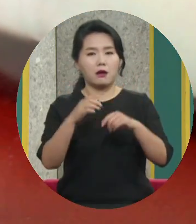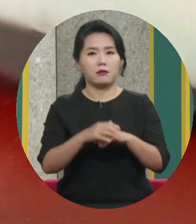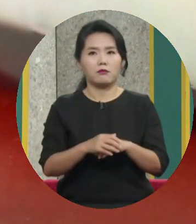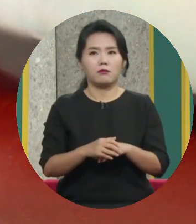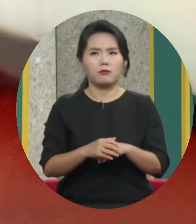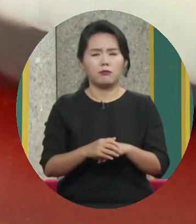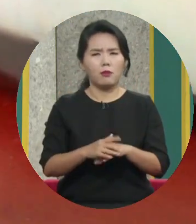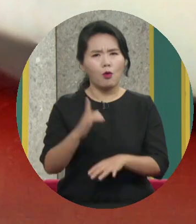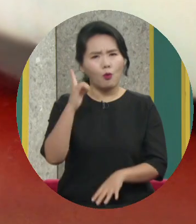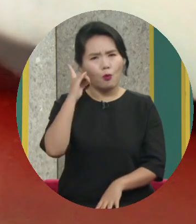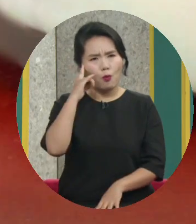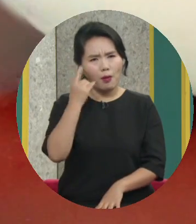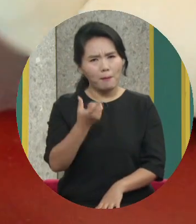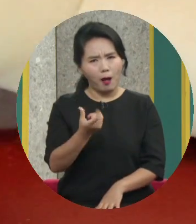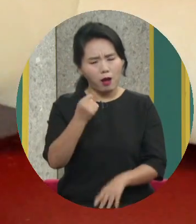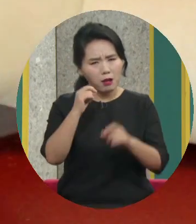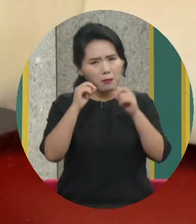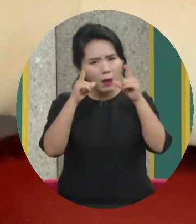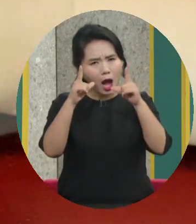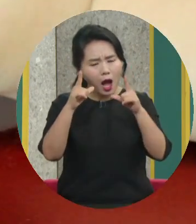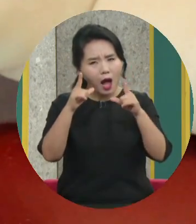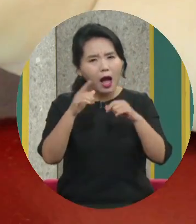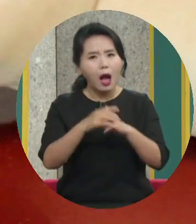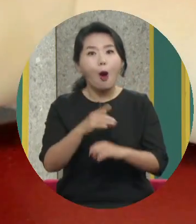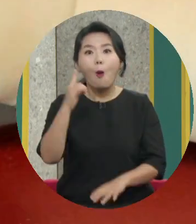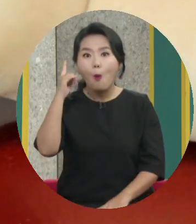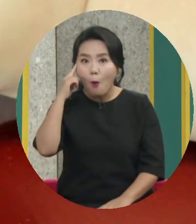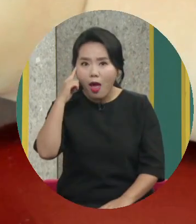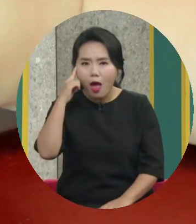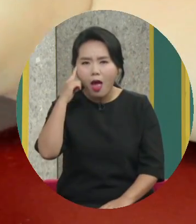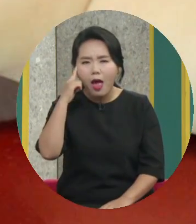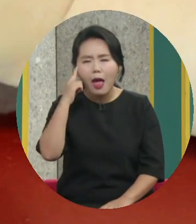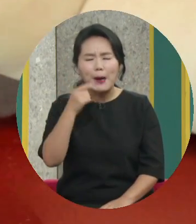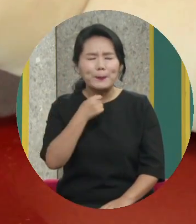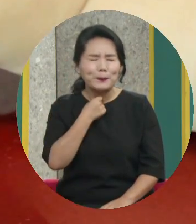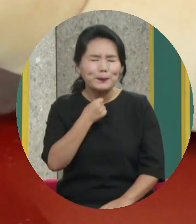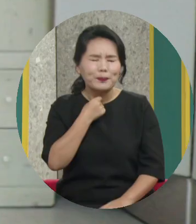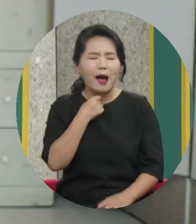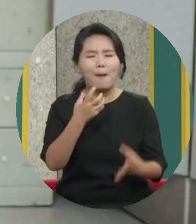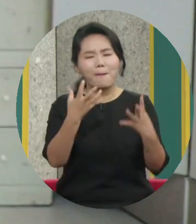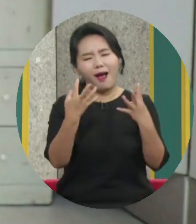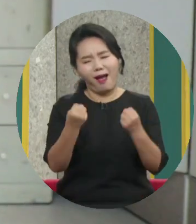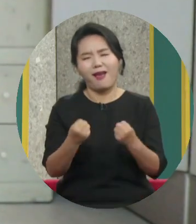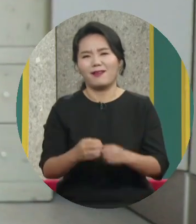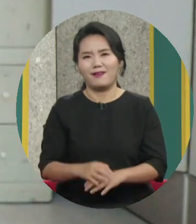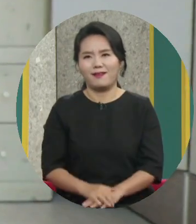부지런해야 하는 이유가 있는데요. 하고 싶은 게 많기 때문이죠.